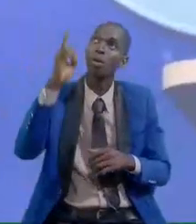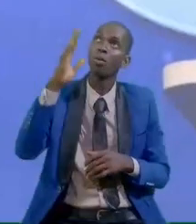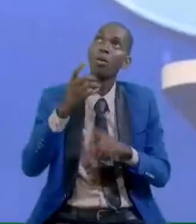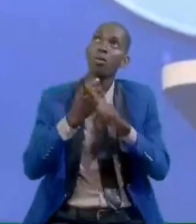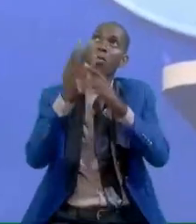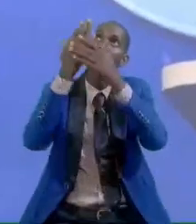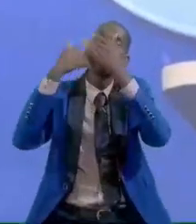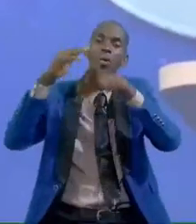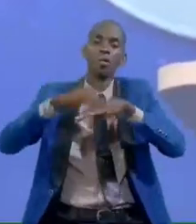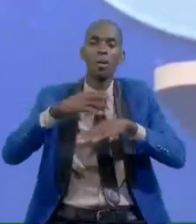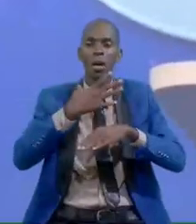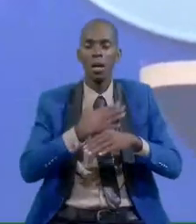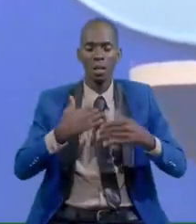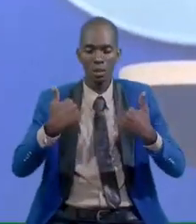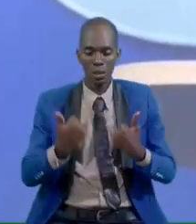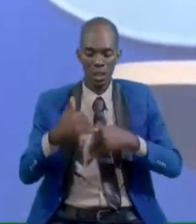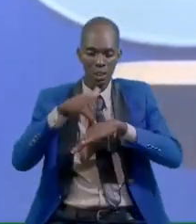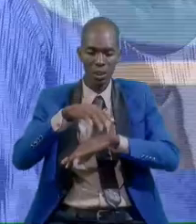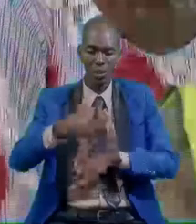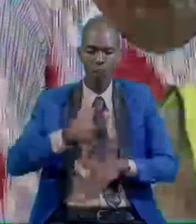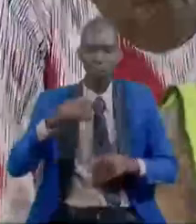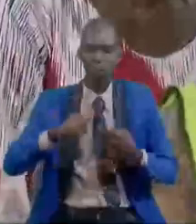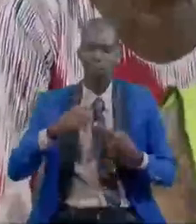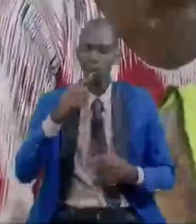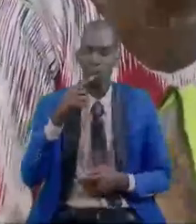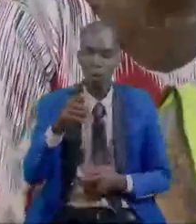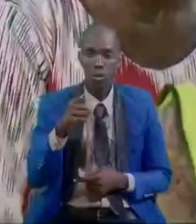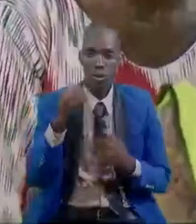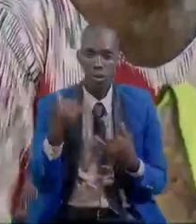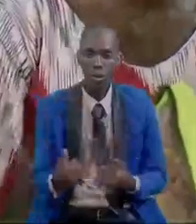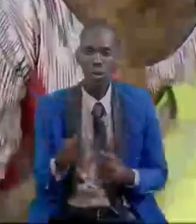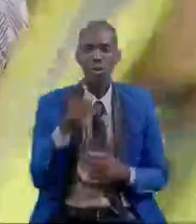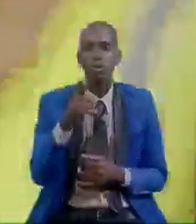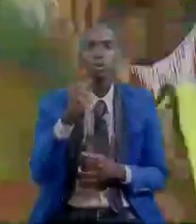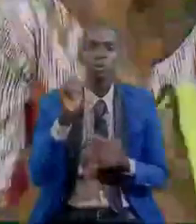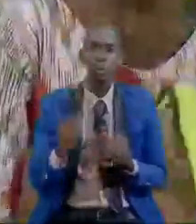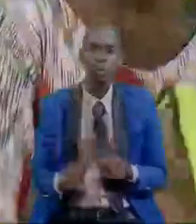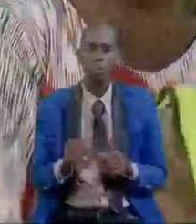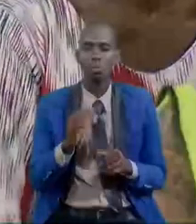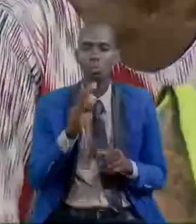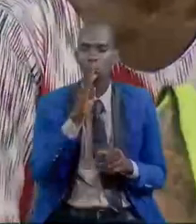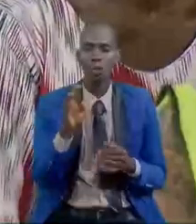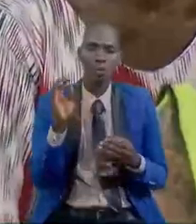ciel m'a envoyé pour dire que vous pouvez aller libre.